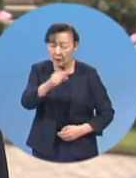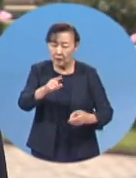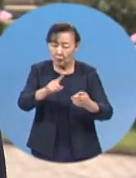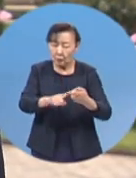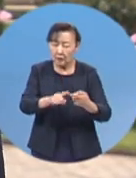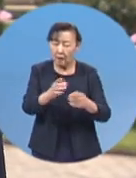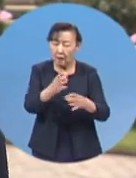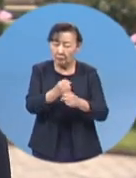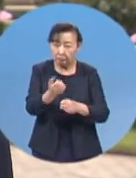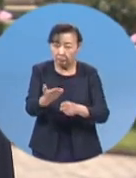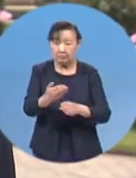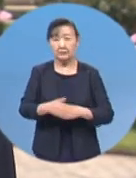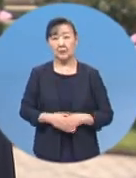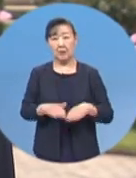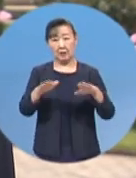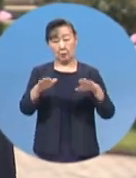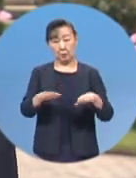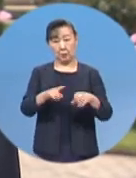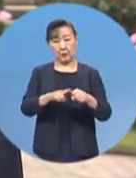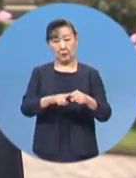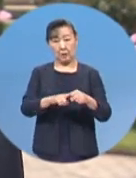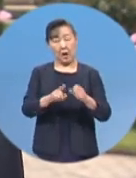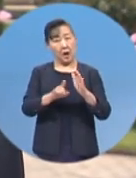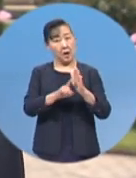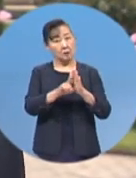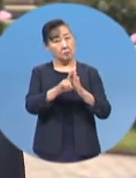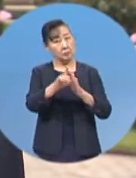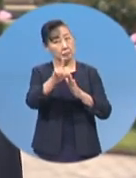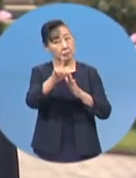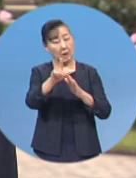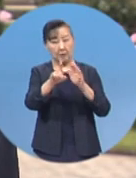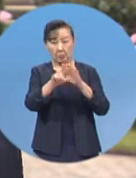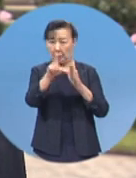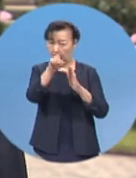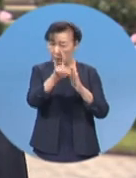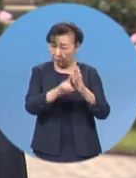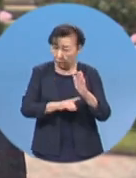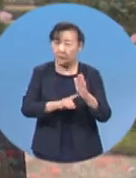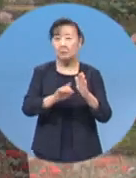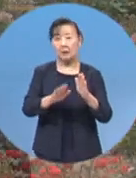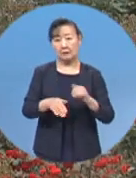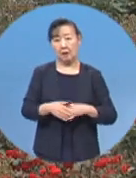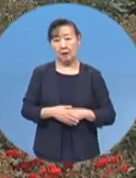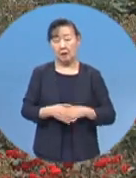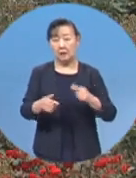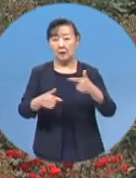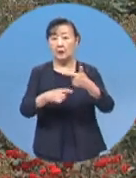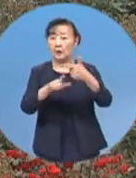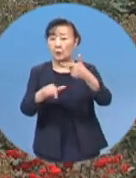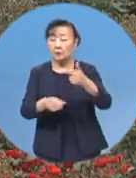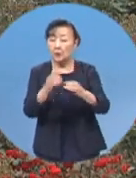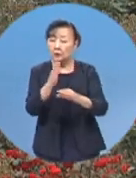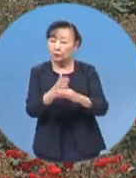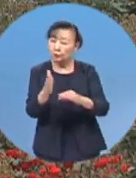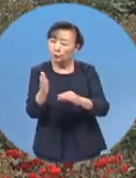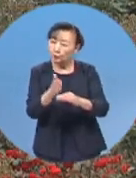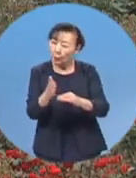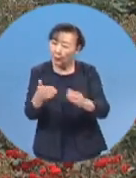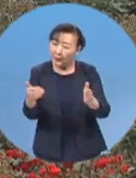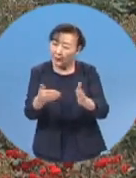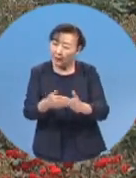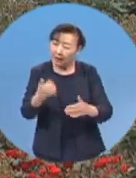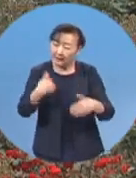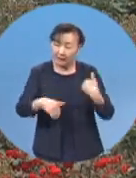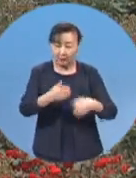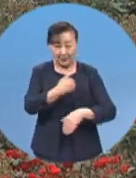はい、今年はですね、外気温が意外と低かったものですから、6月の中旬頃までお花を楽しん